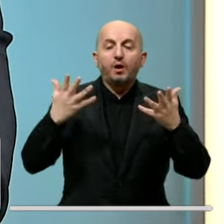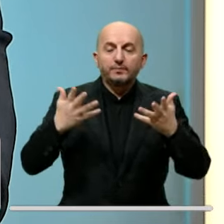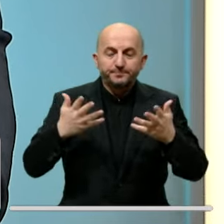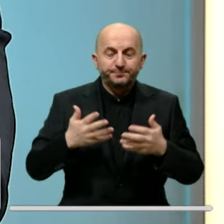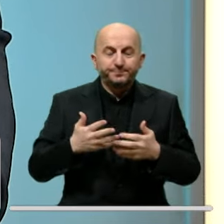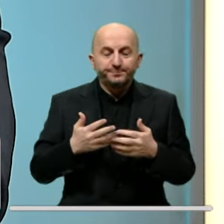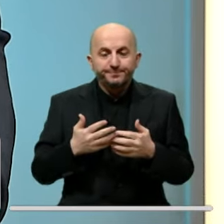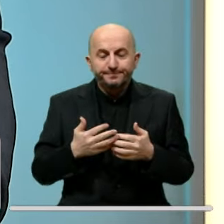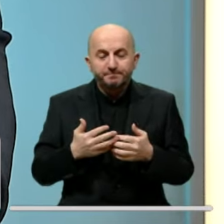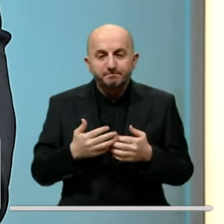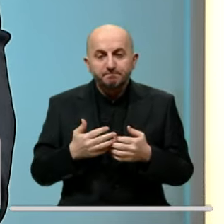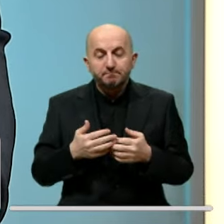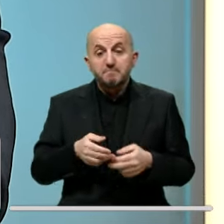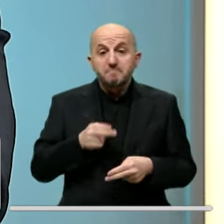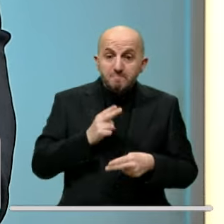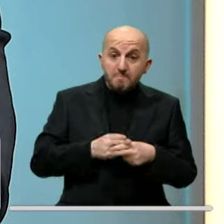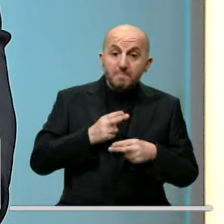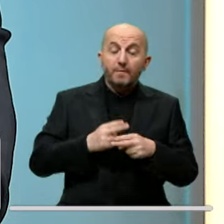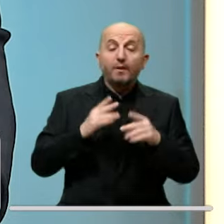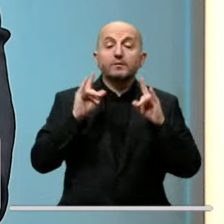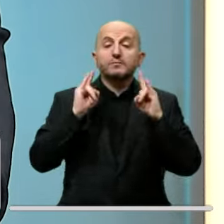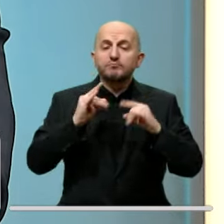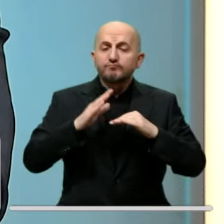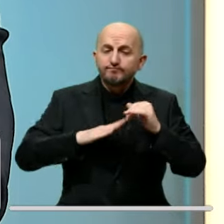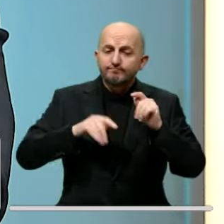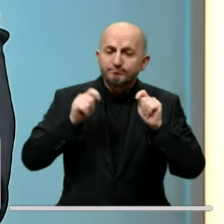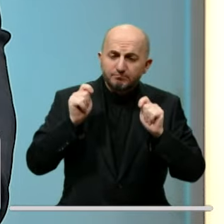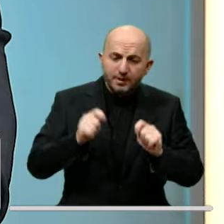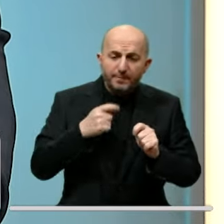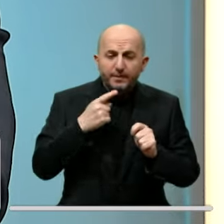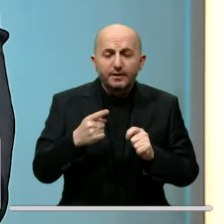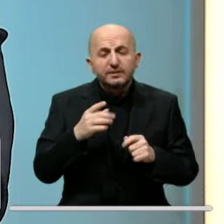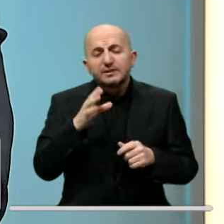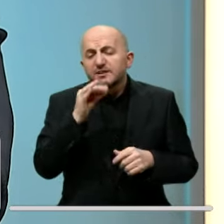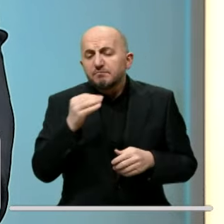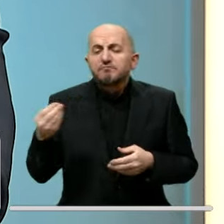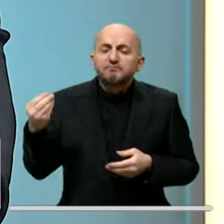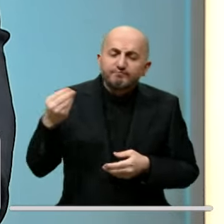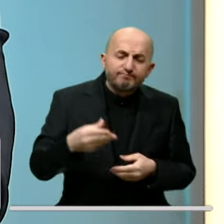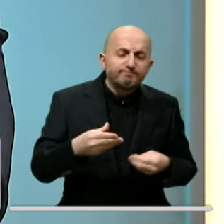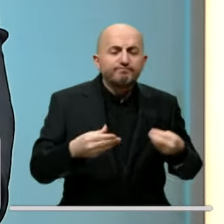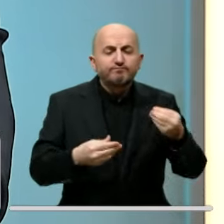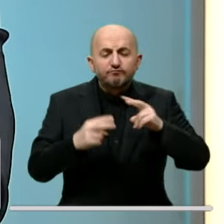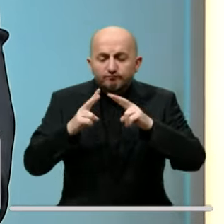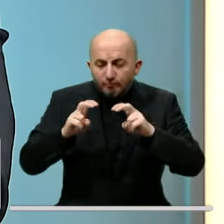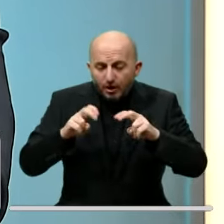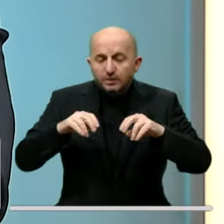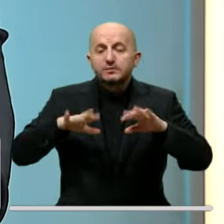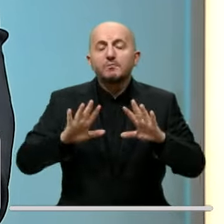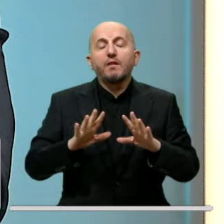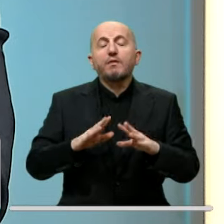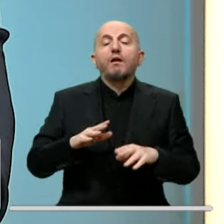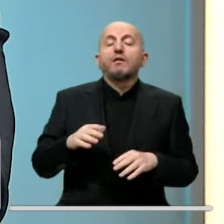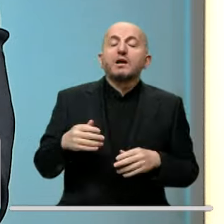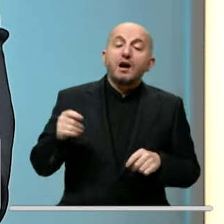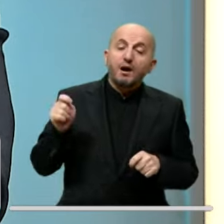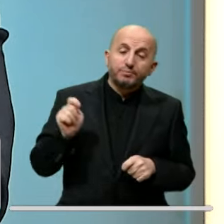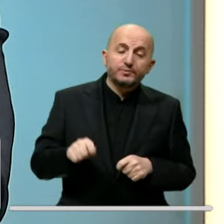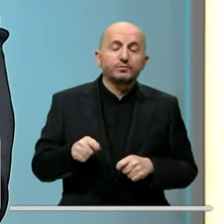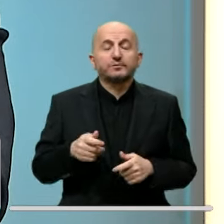Gidip bir an önce camimizi yapalım diye efendim kim ne verirse versin işte araştırmadan bunlar yapılıyor.